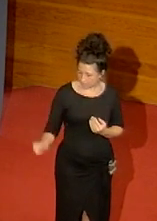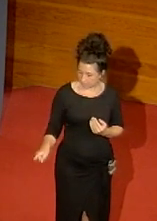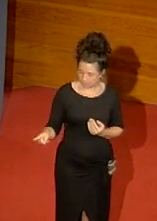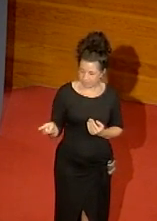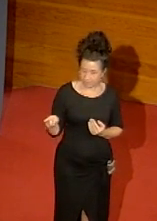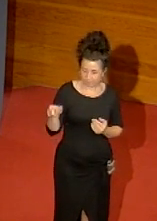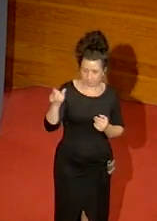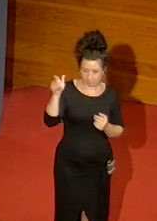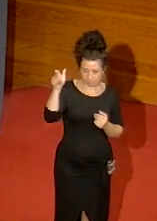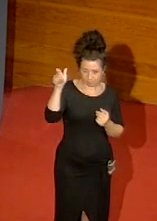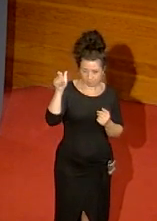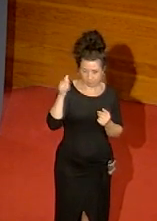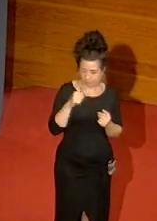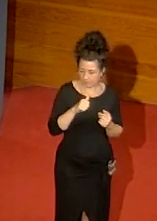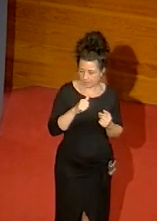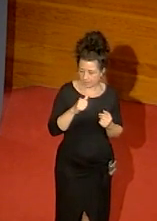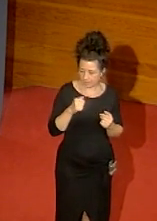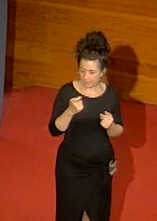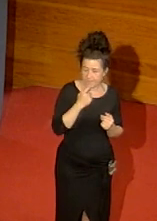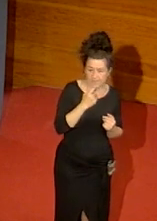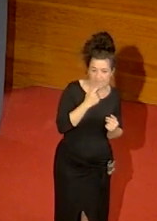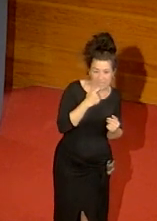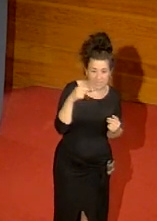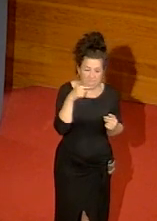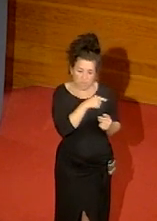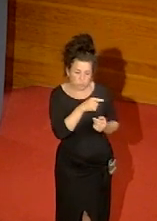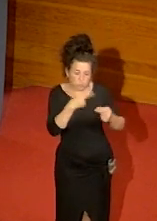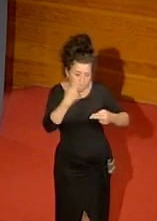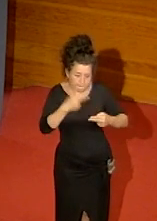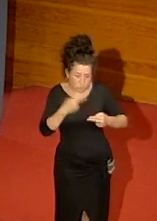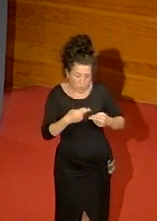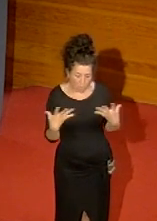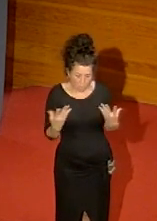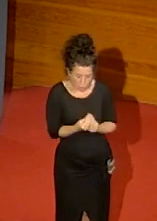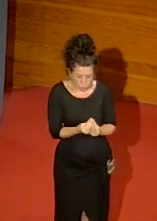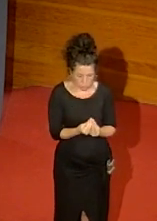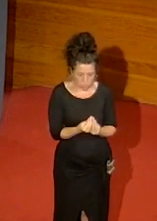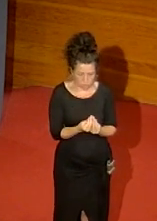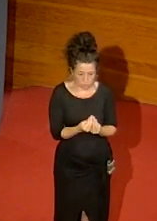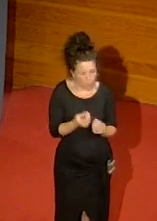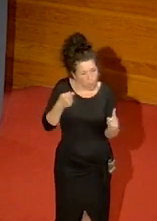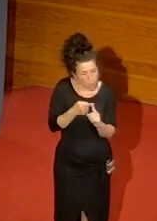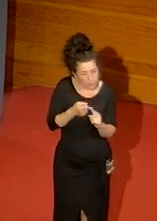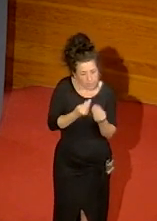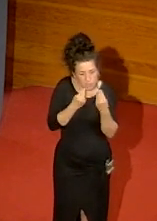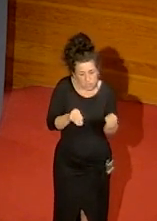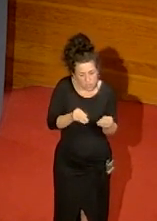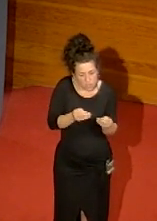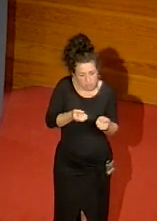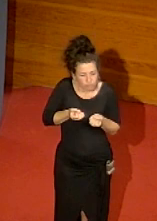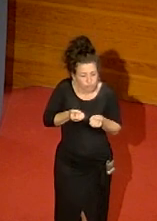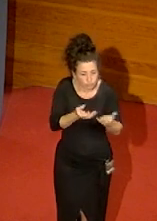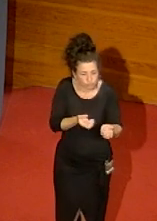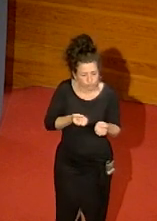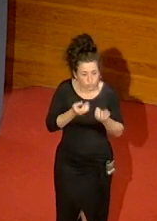herrian, Errusia eta Finlandia arteko mugan izan ginen elkarrekin, historia bat kontatzeko. Eta da,